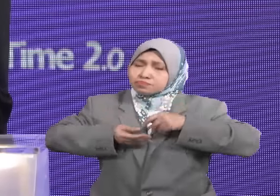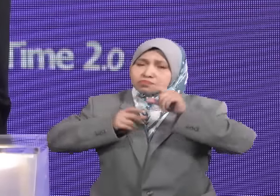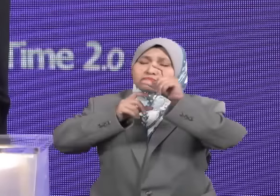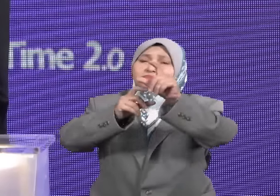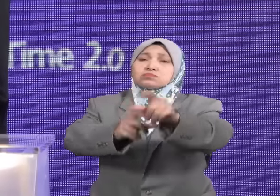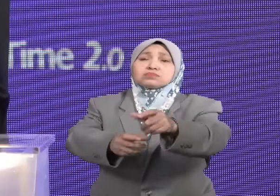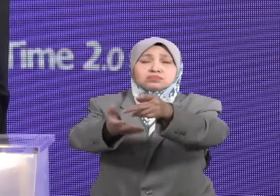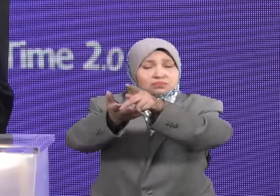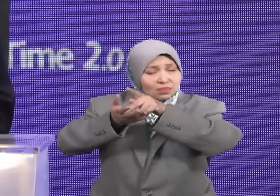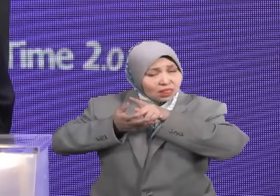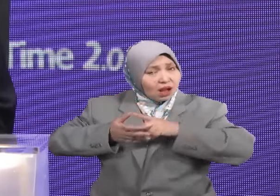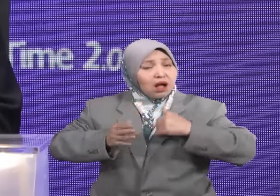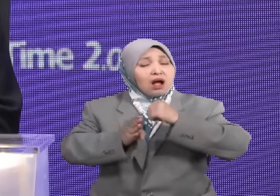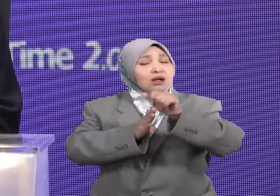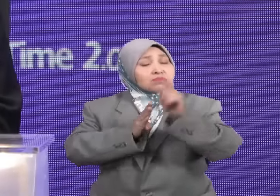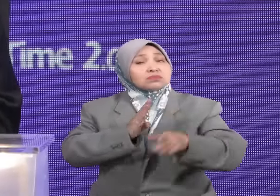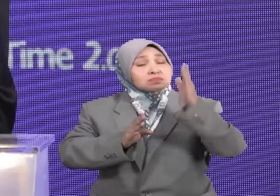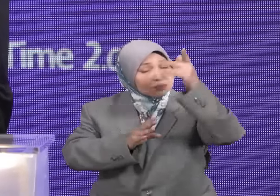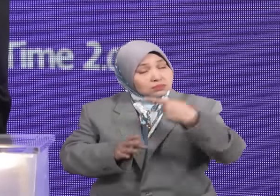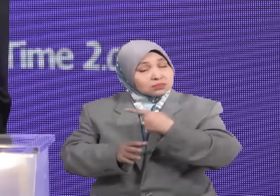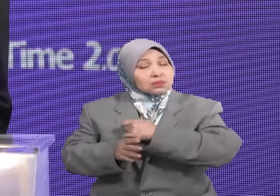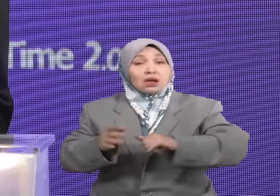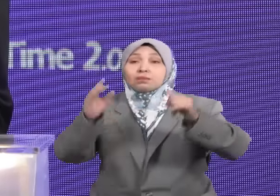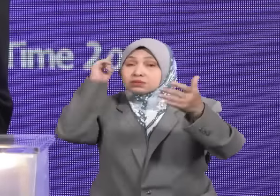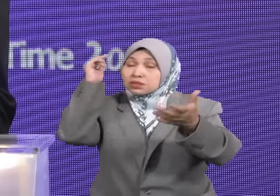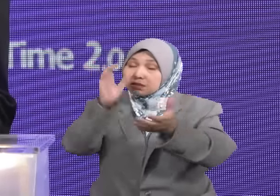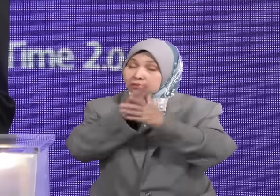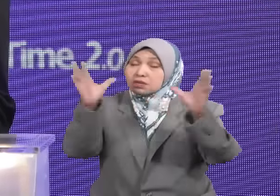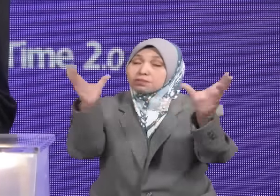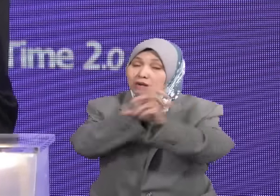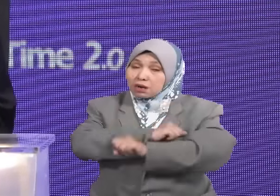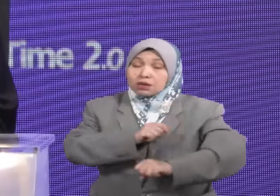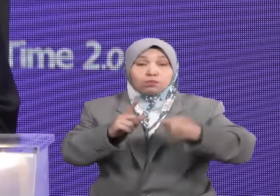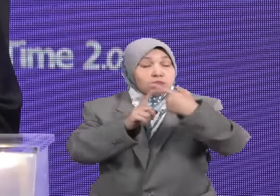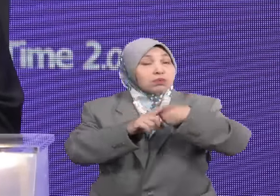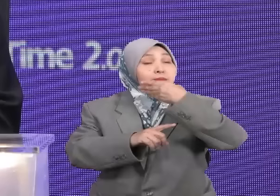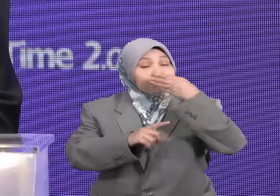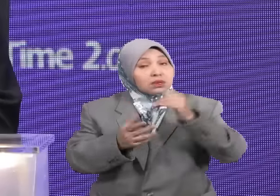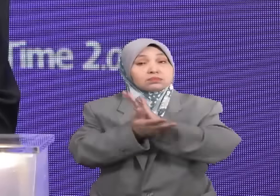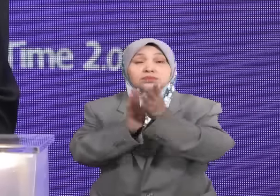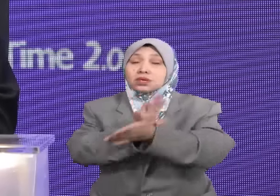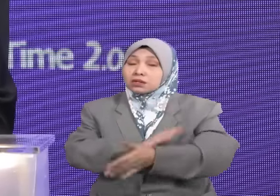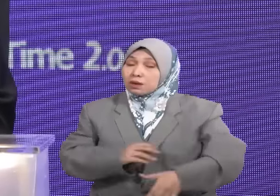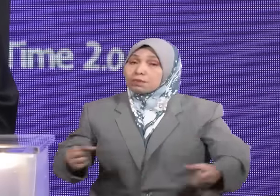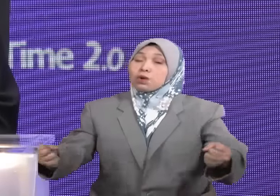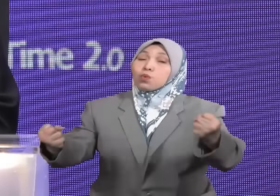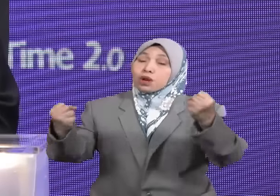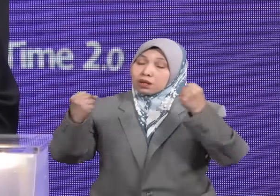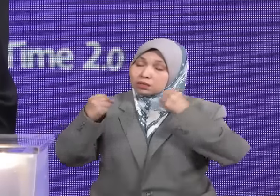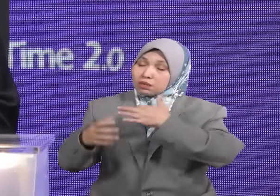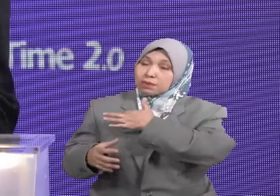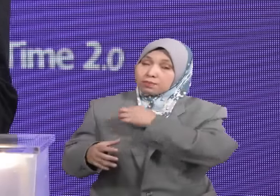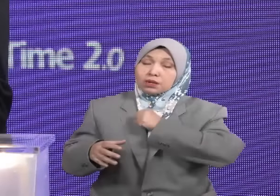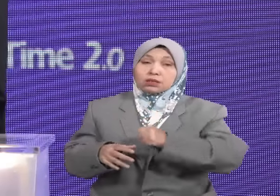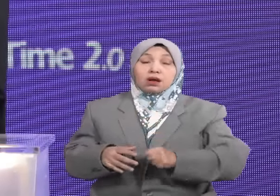di akhirat nanti, dan kita percaya ada cabaran dalam berpuasa di bulan Ramadan ini sebagai tanda menguatkan lagi keimanan pada qada